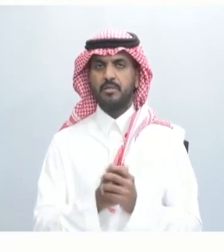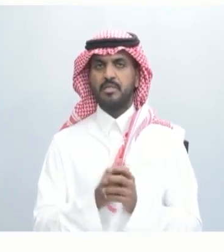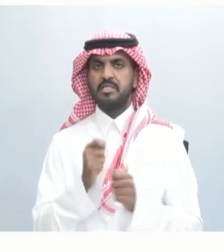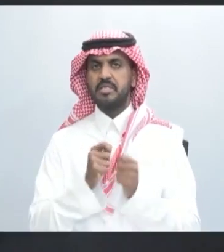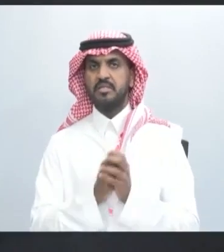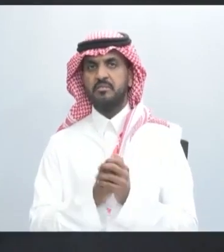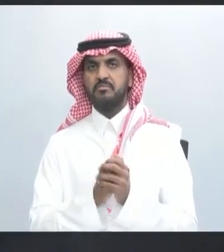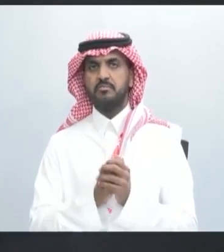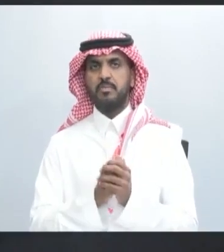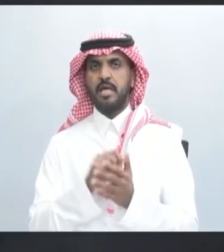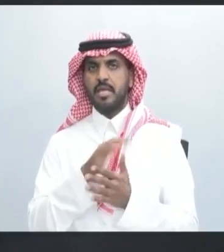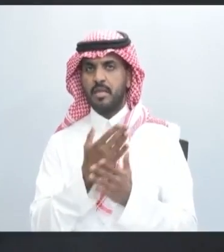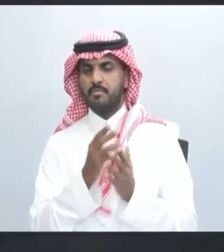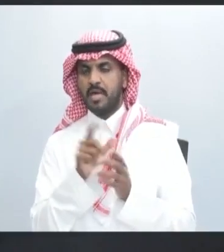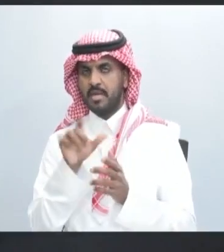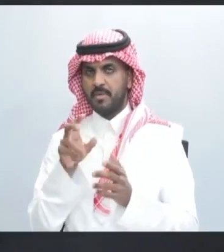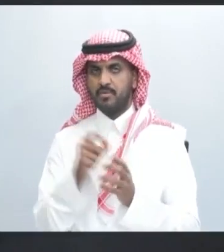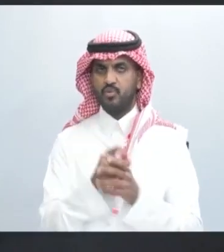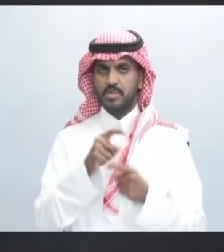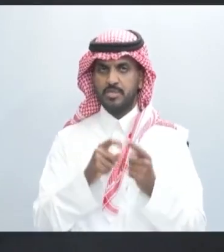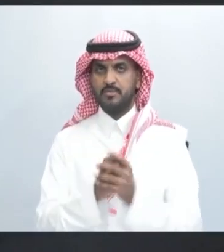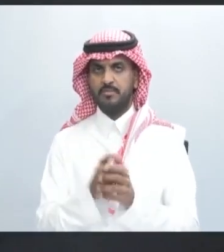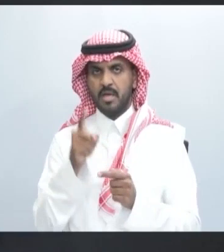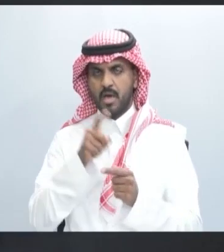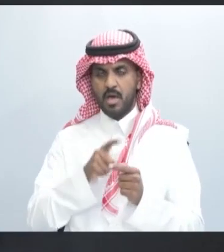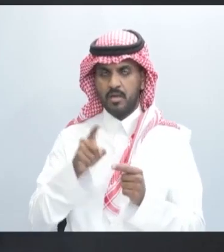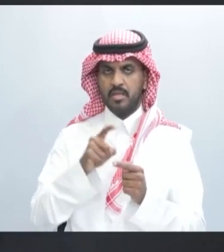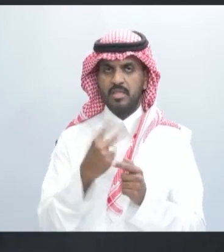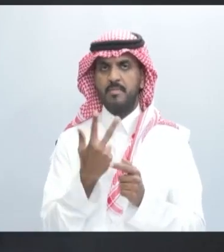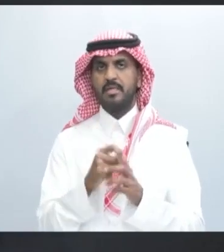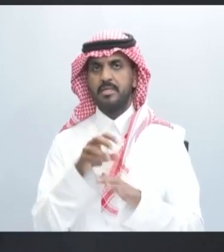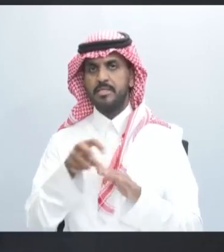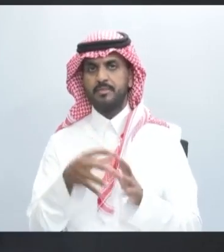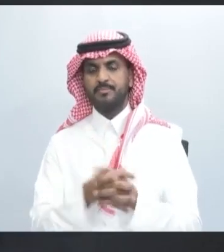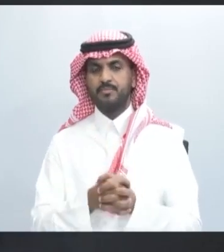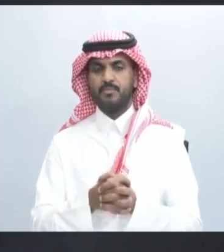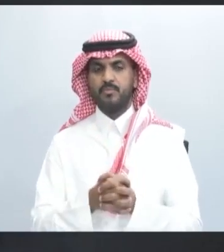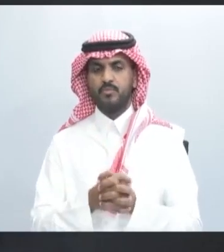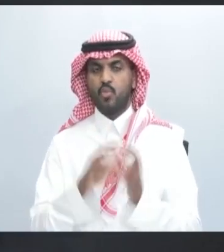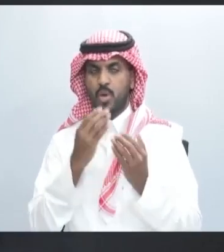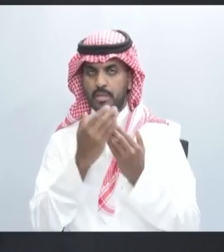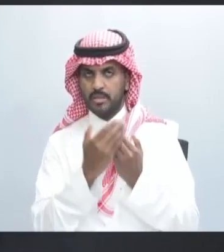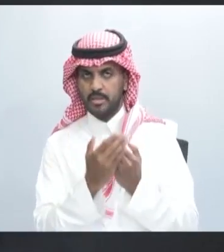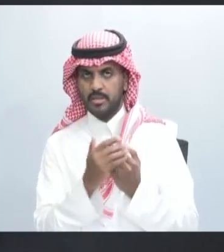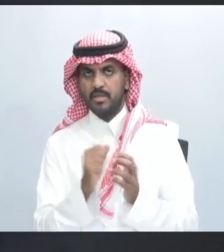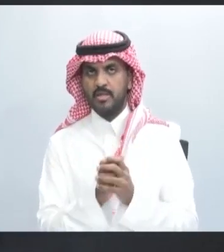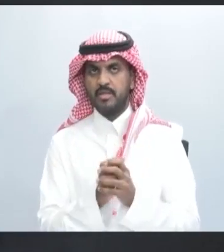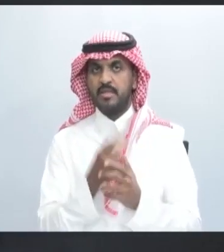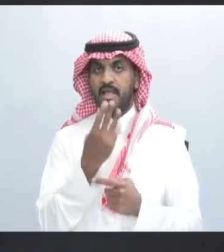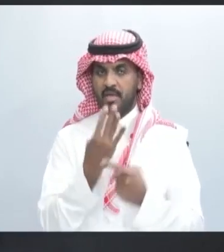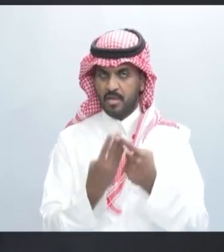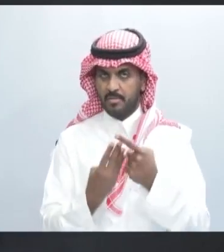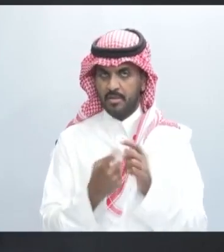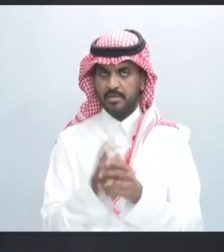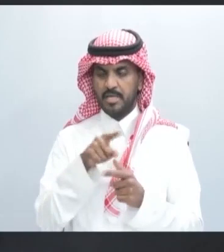استخدم النماذج ابنائي وبناتي واقسم دائره الى ثمانيه اقسام وغطي منها ثلاثه ارباع هذه